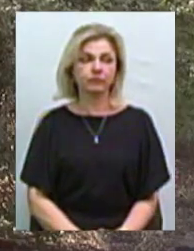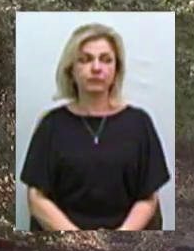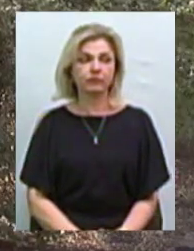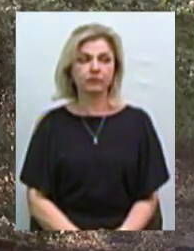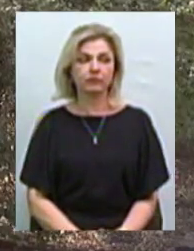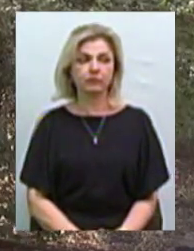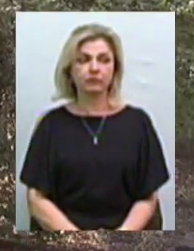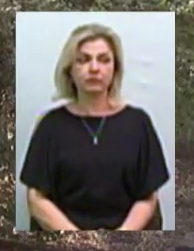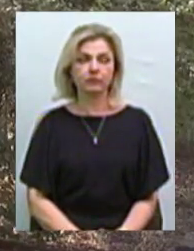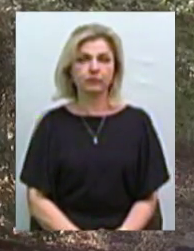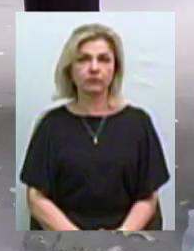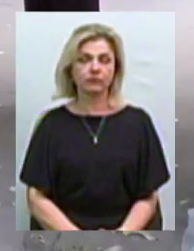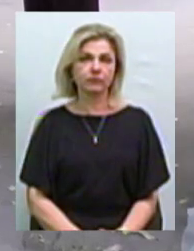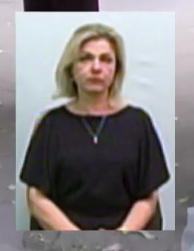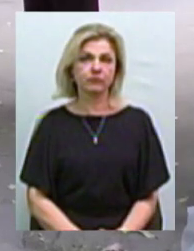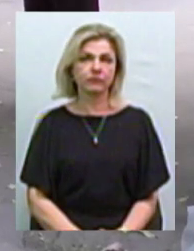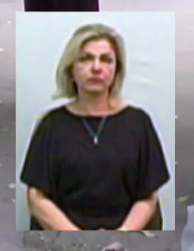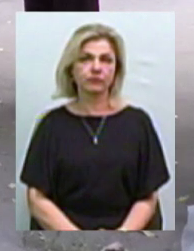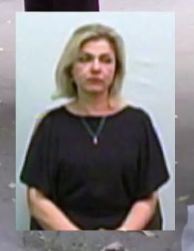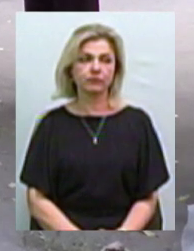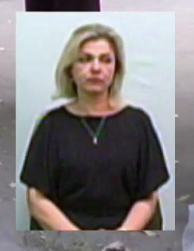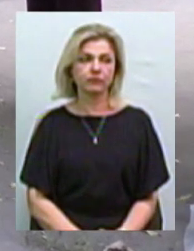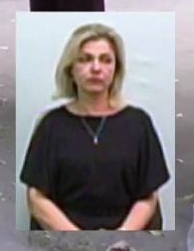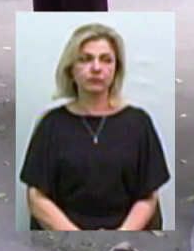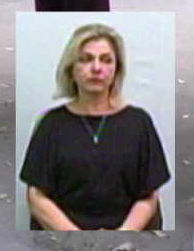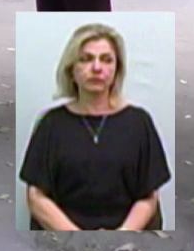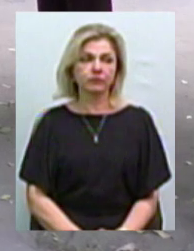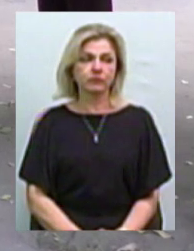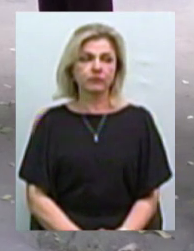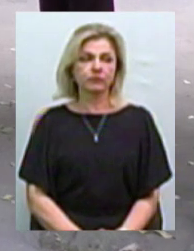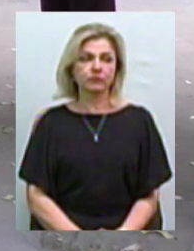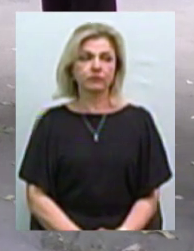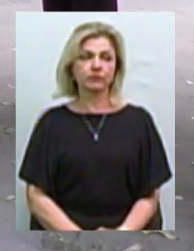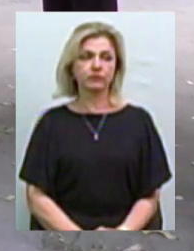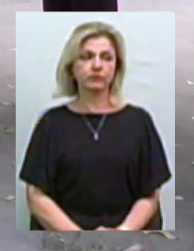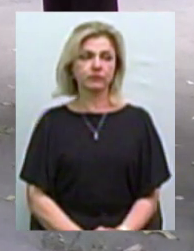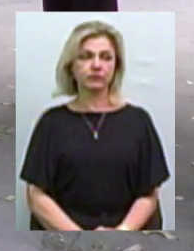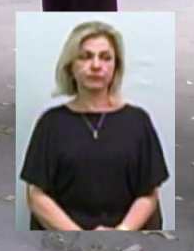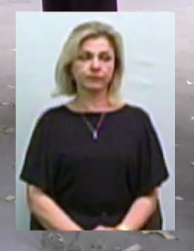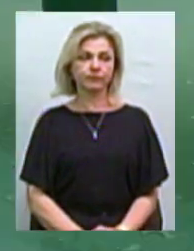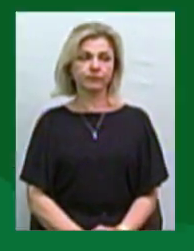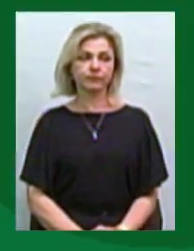вже силами управляючої компанії. Вікторія Андрушків, Юлія Кускова. Новини на Суспільному. Миколаїв.